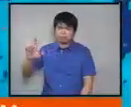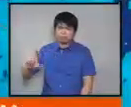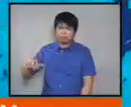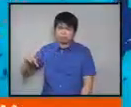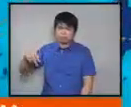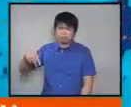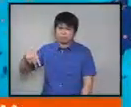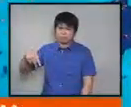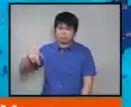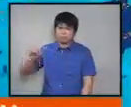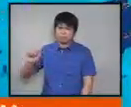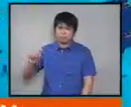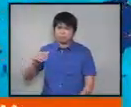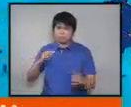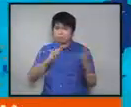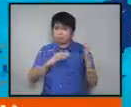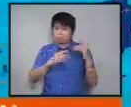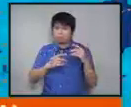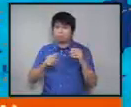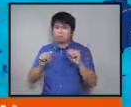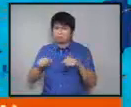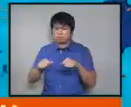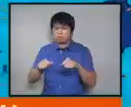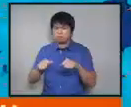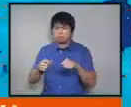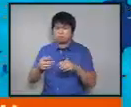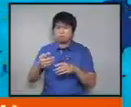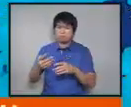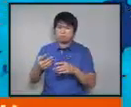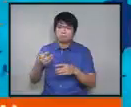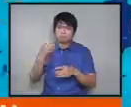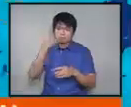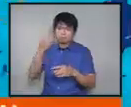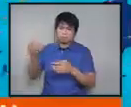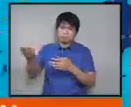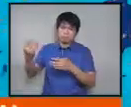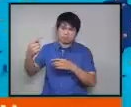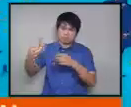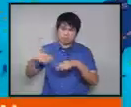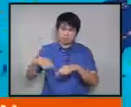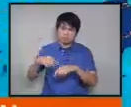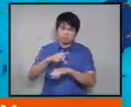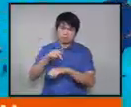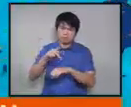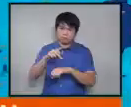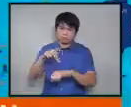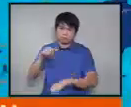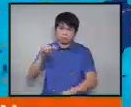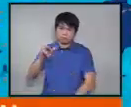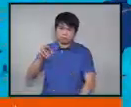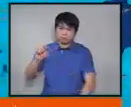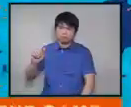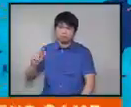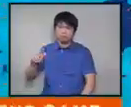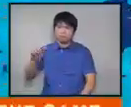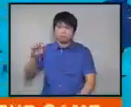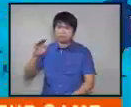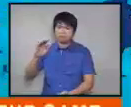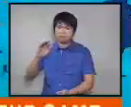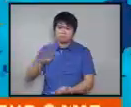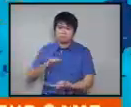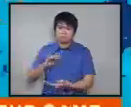po ng PAGASA, posibleng nasa Philippine Area of Responsibility na ito bukas. Mababa naman daw ang tsansang maging bagyo ang